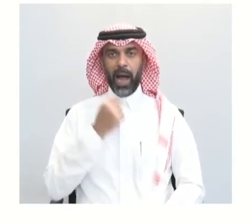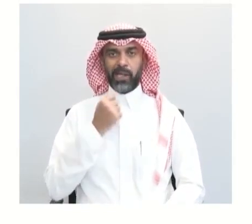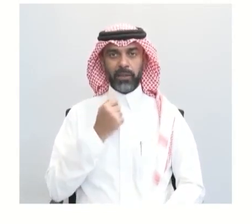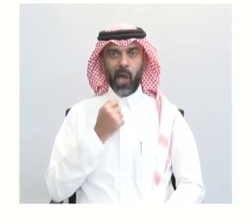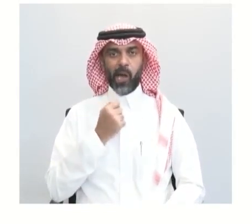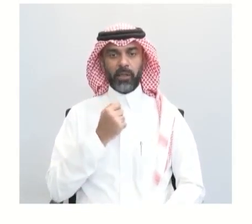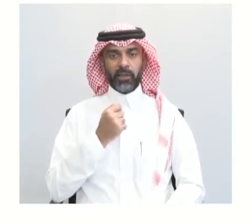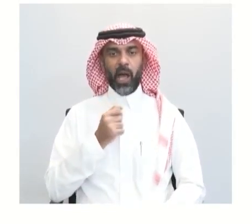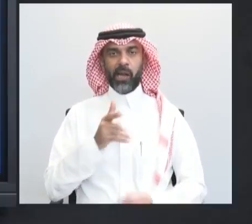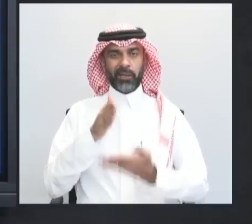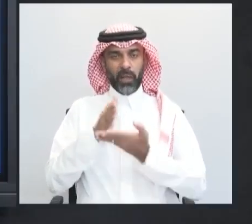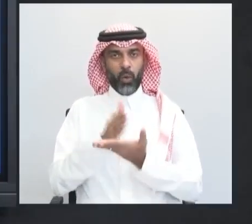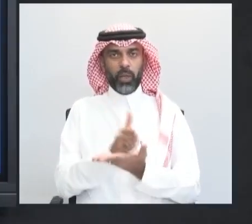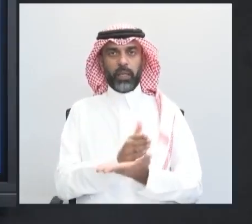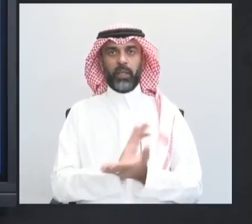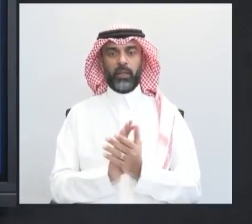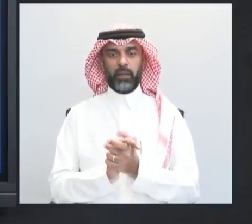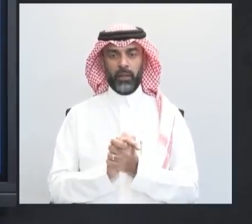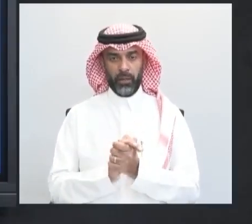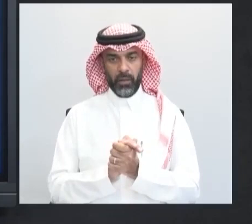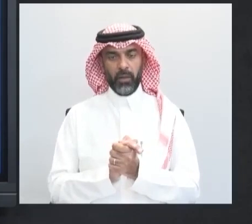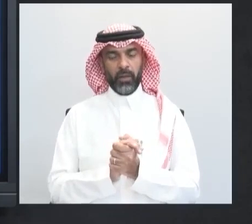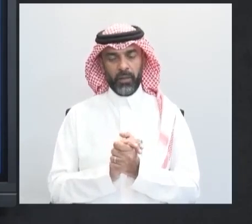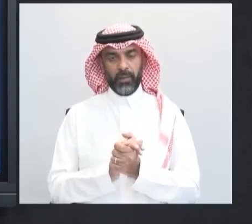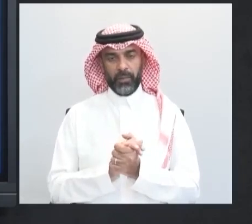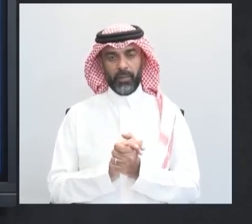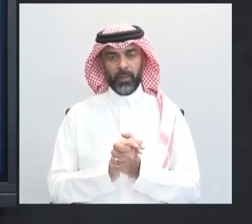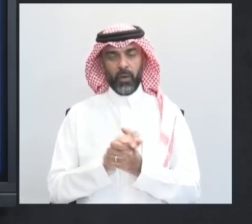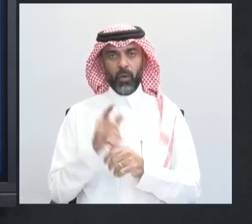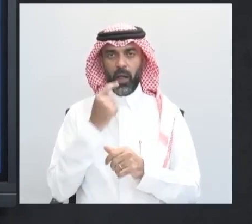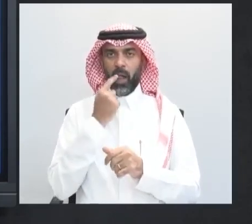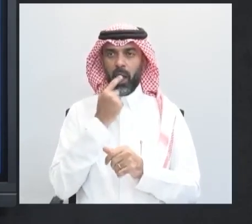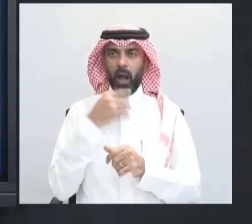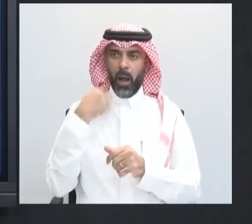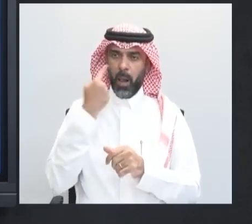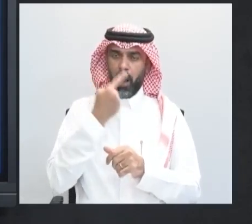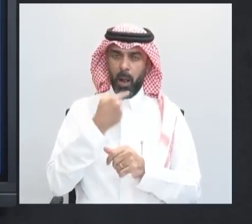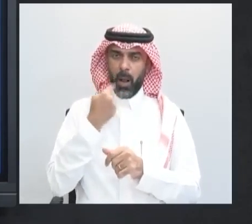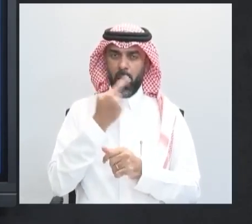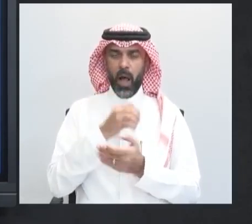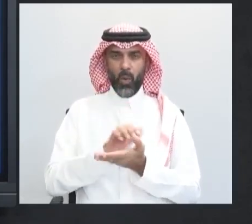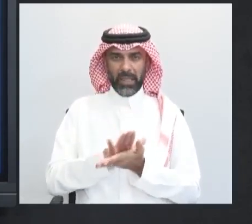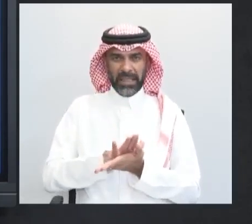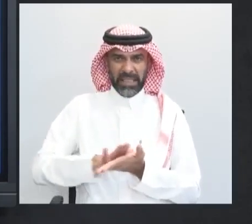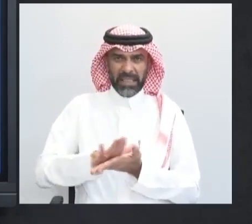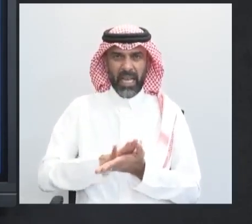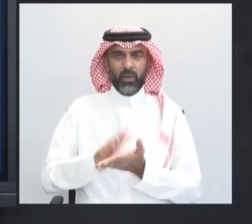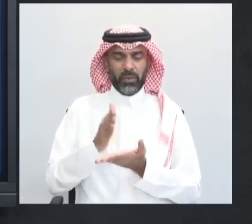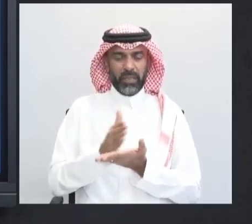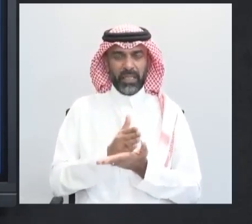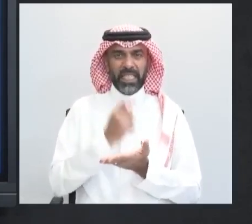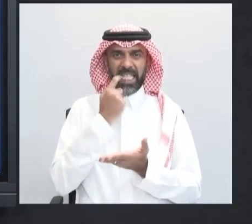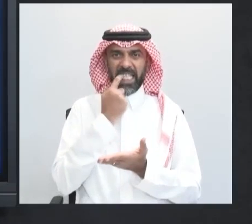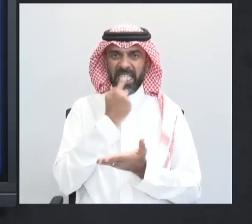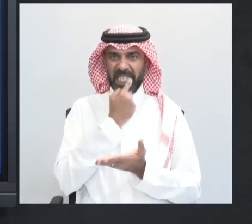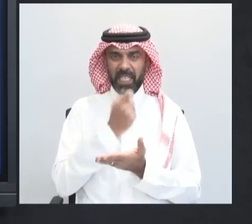تقطيع هذا الطعام هضم هذا الطعام من خلال تقليبه باللسان او طحنه بالاسنان تقطيعه بالاسنان هذا